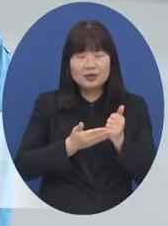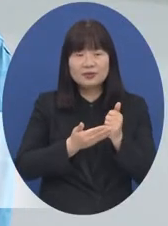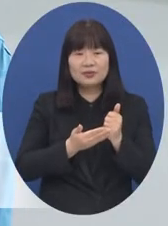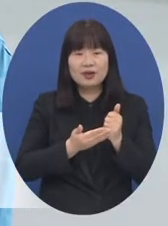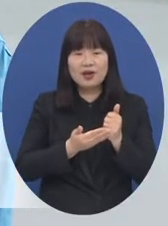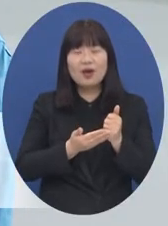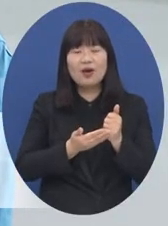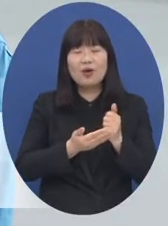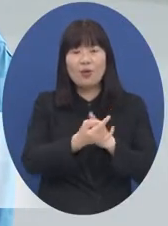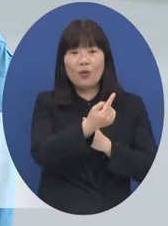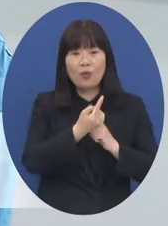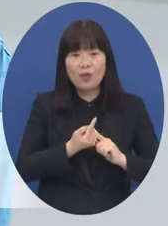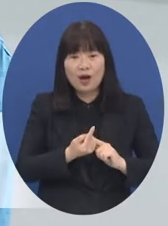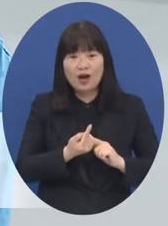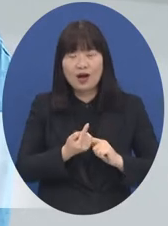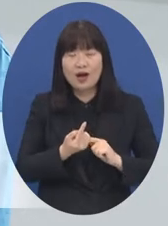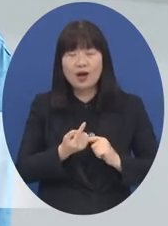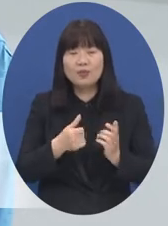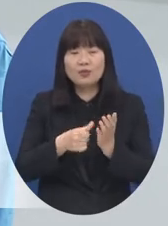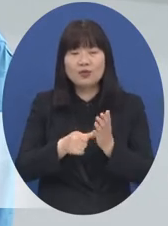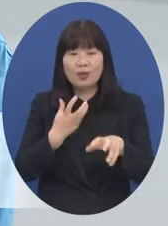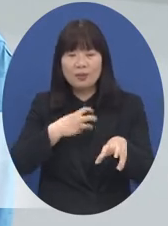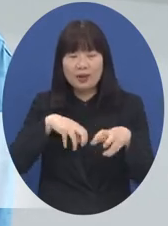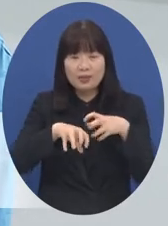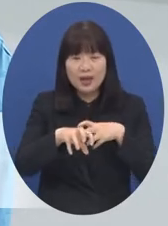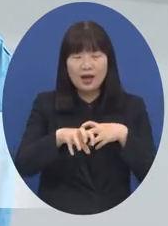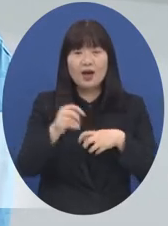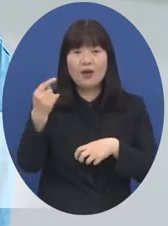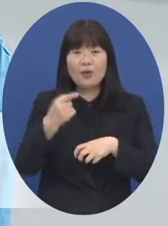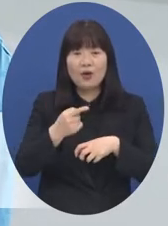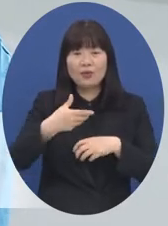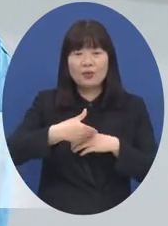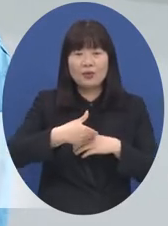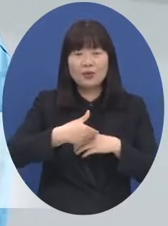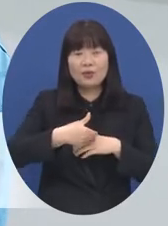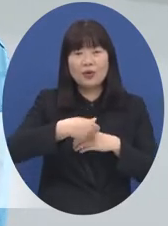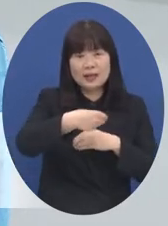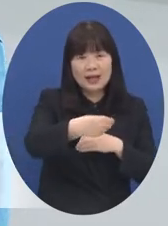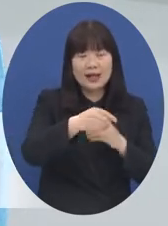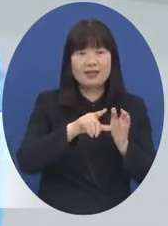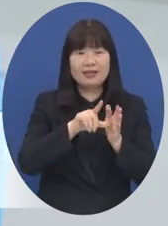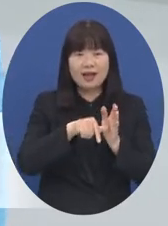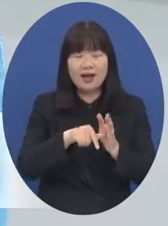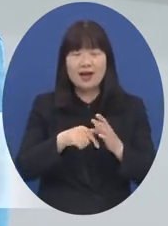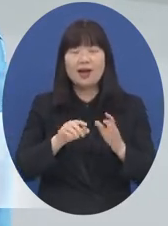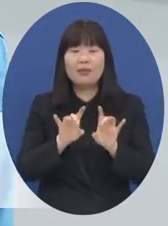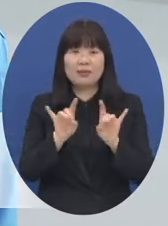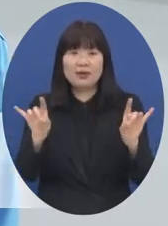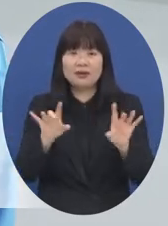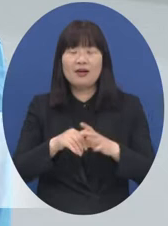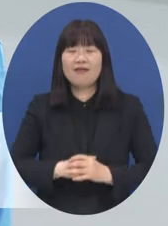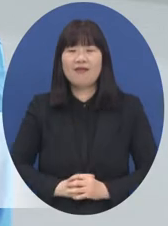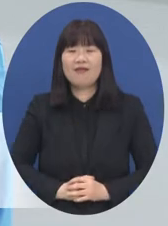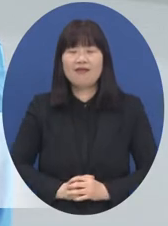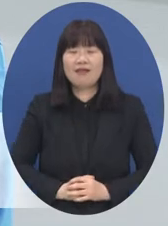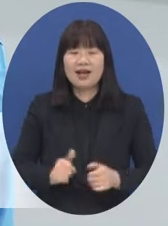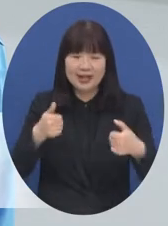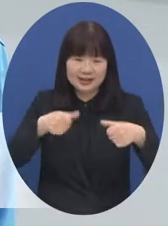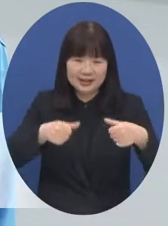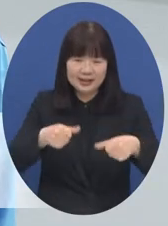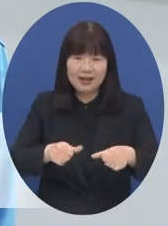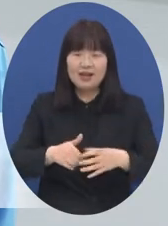뭐 반납하러 오실 때또 대여 나갈 때 그럴 때마다